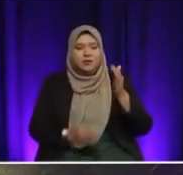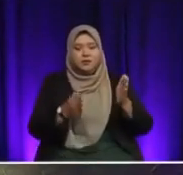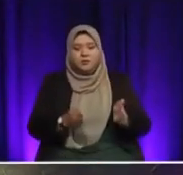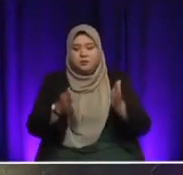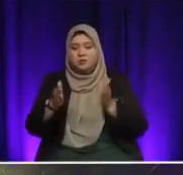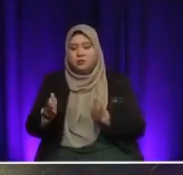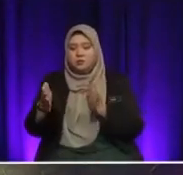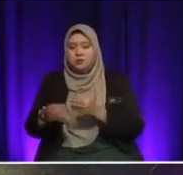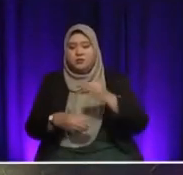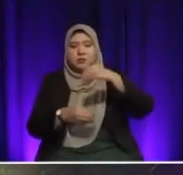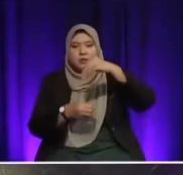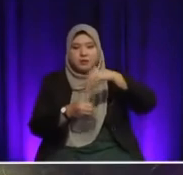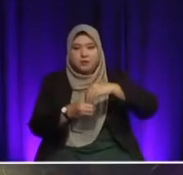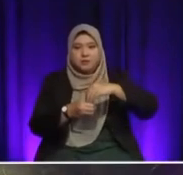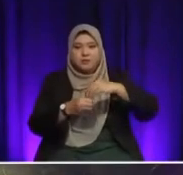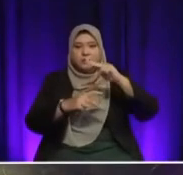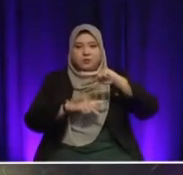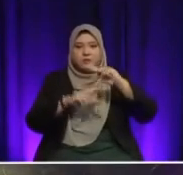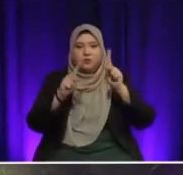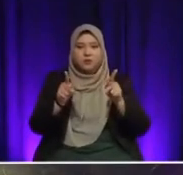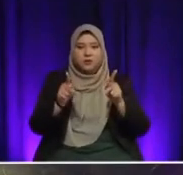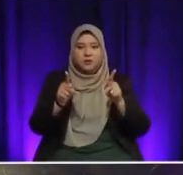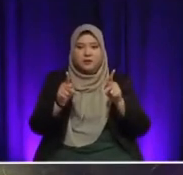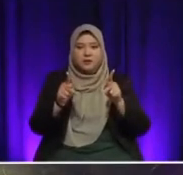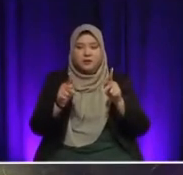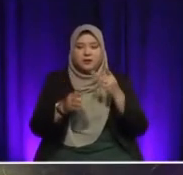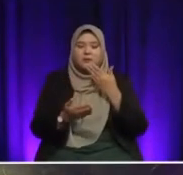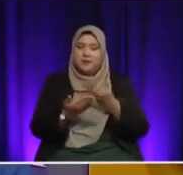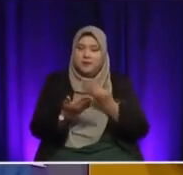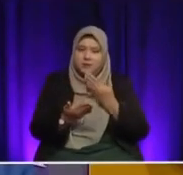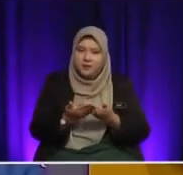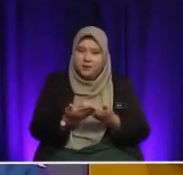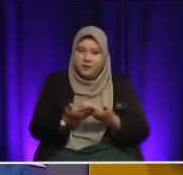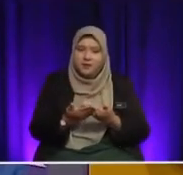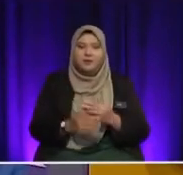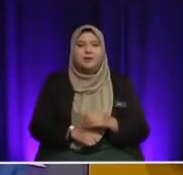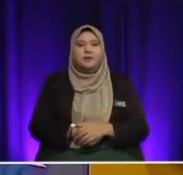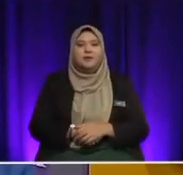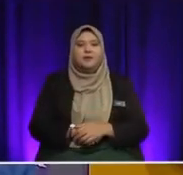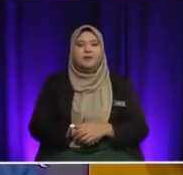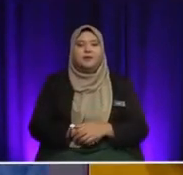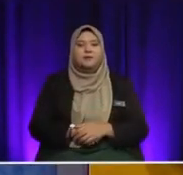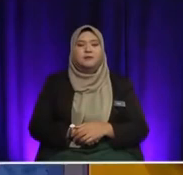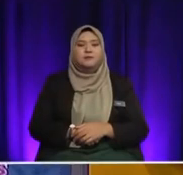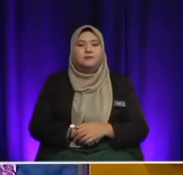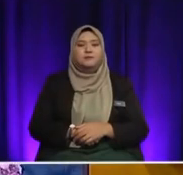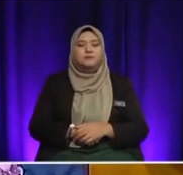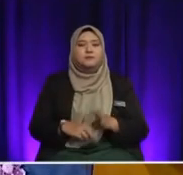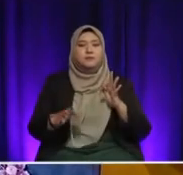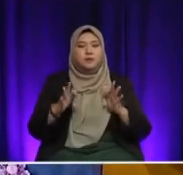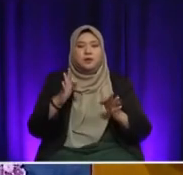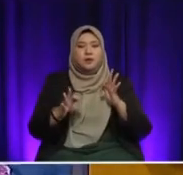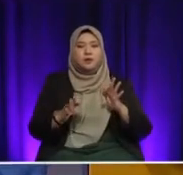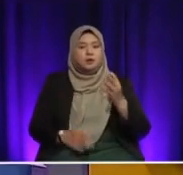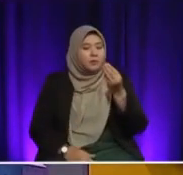Betul. Okey. Untuk makanan sejuk beku ataupun frozen food, material yang